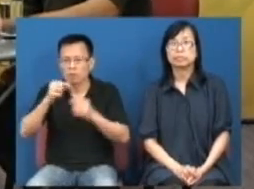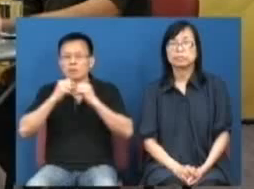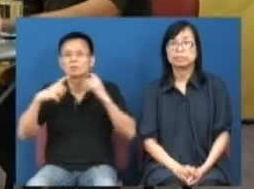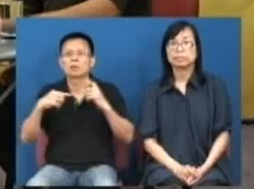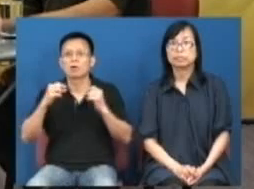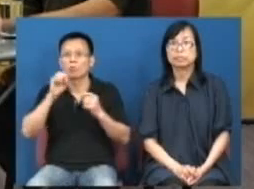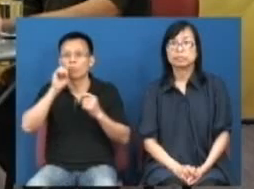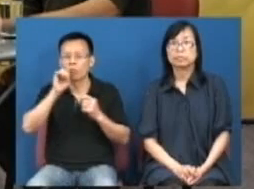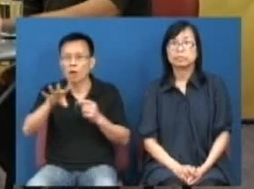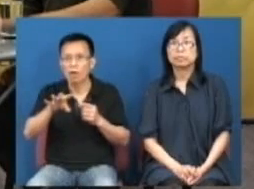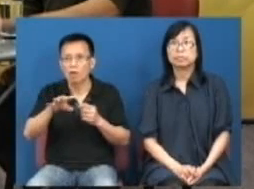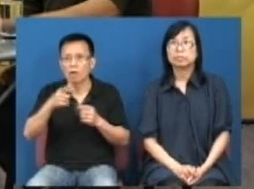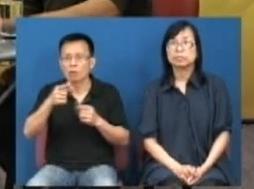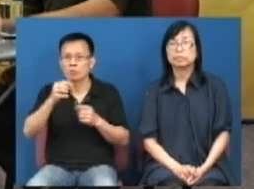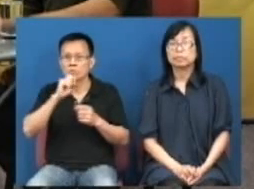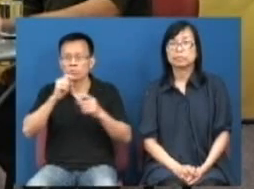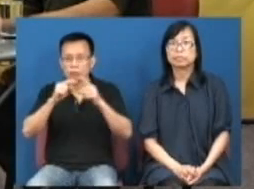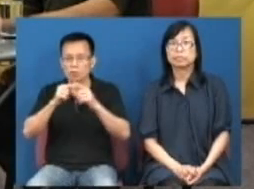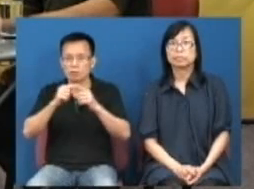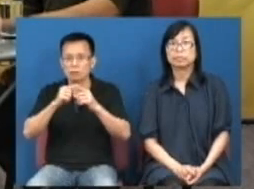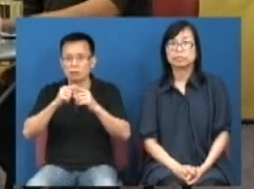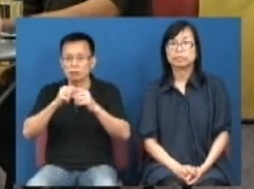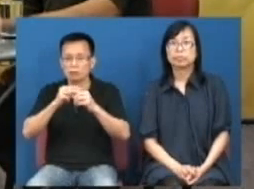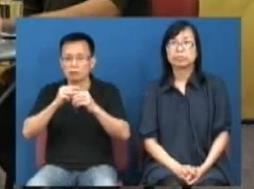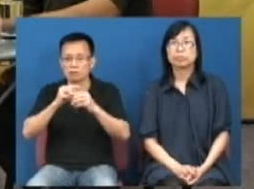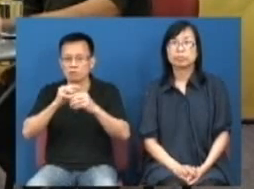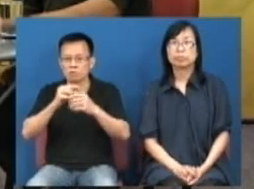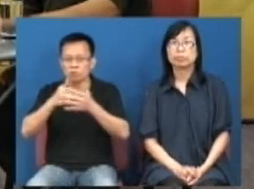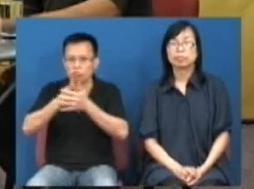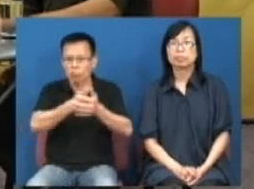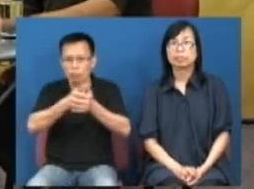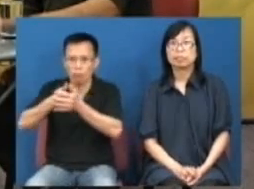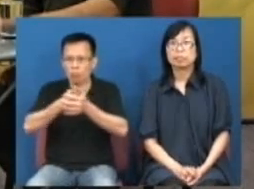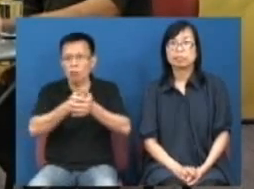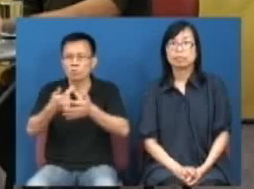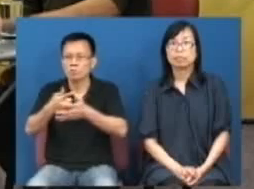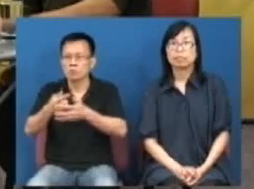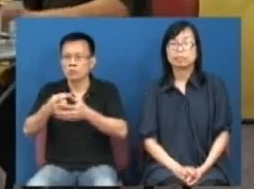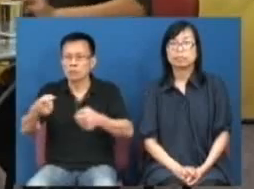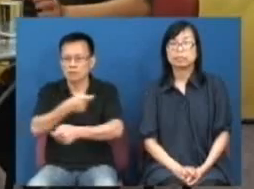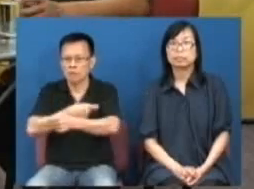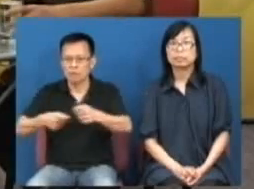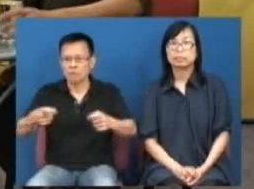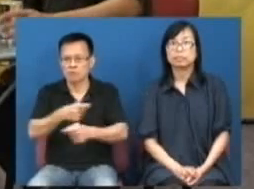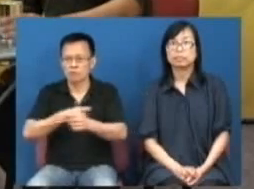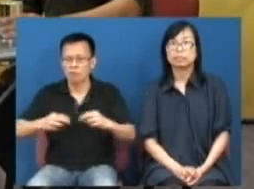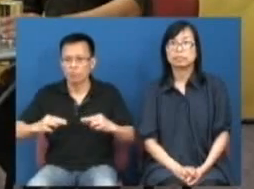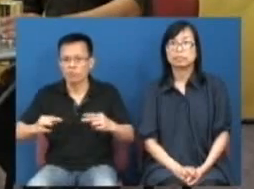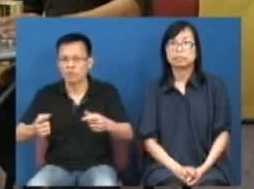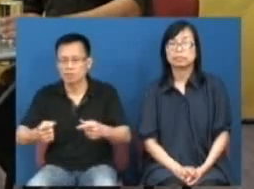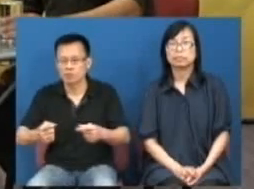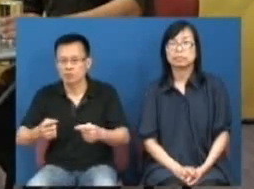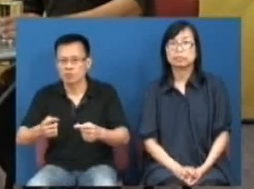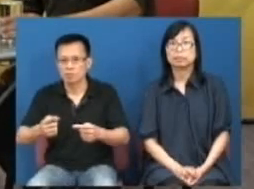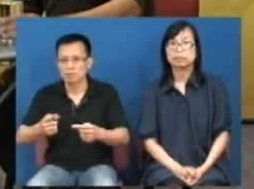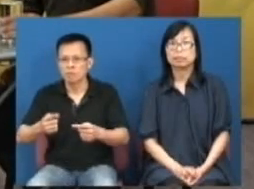有人咧係。阻撓呢個嘅我哋香港嘅係經濟啊發展啊啲咩？如果你個冒號就唔同佢引述